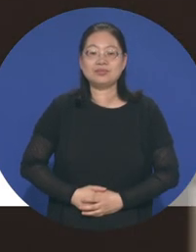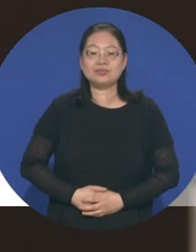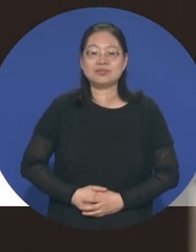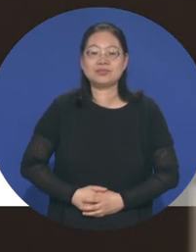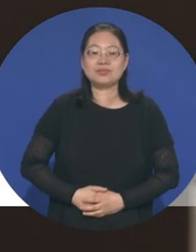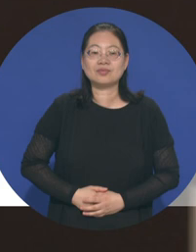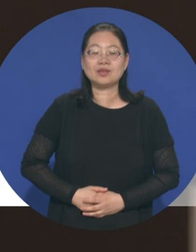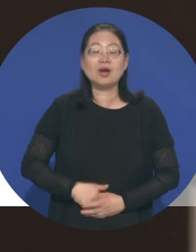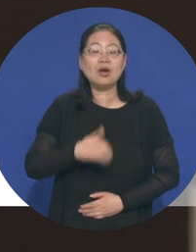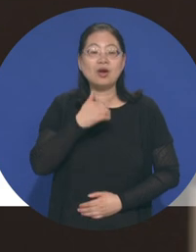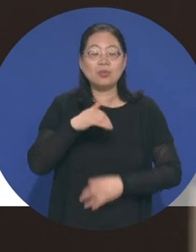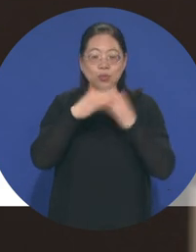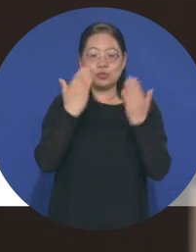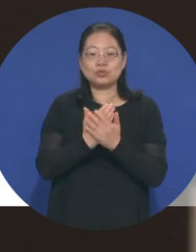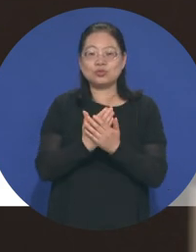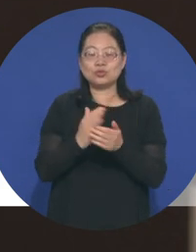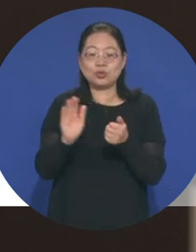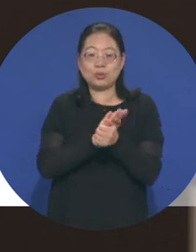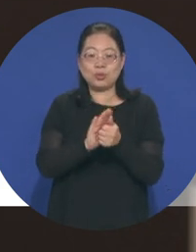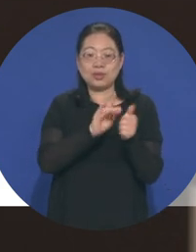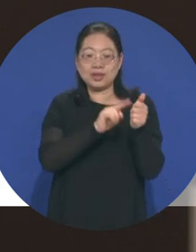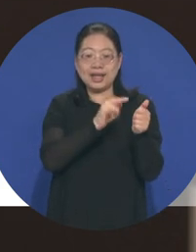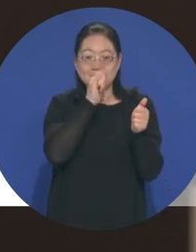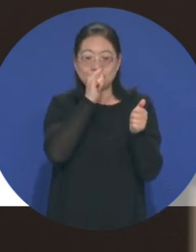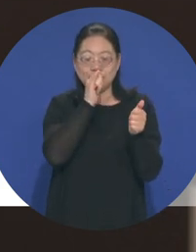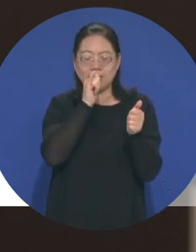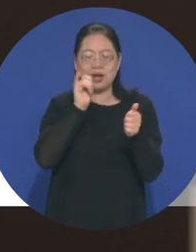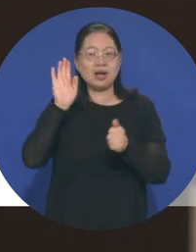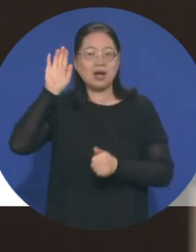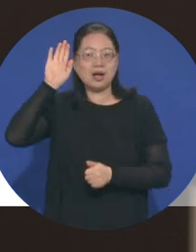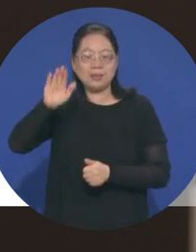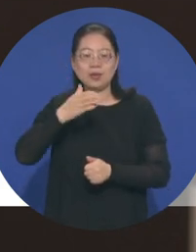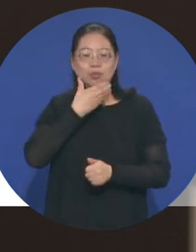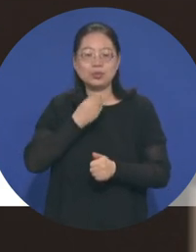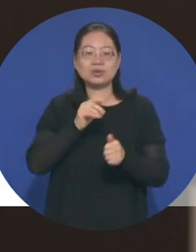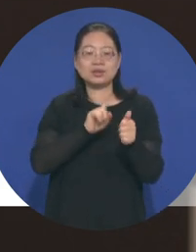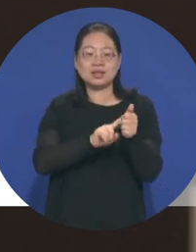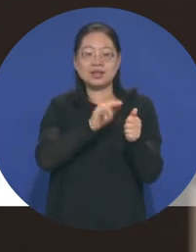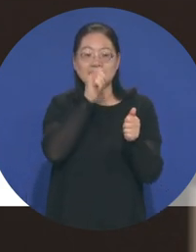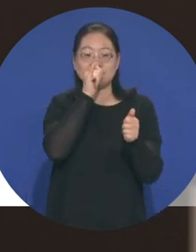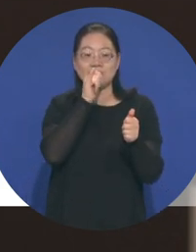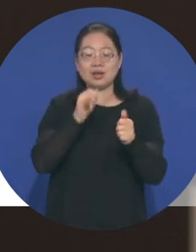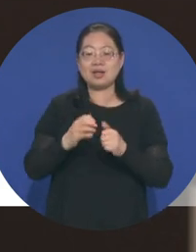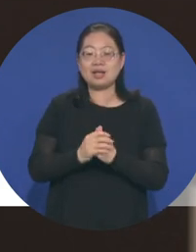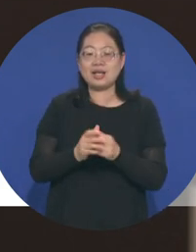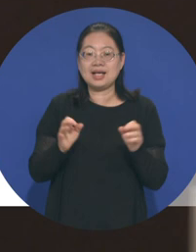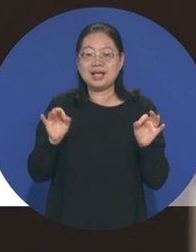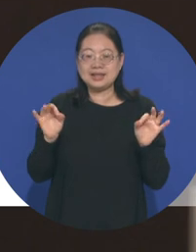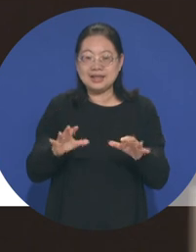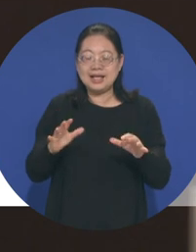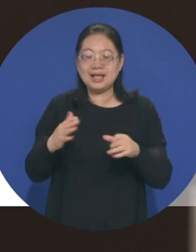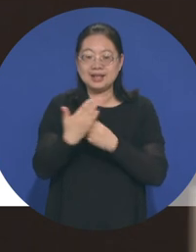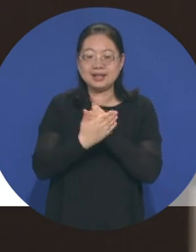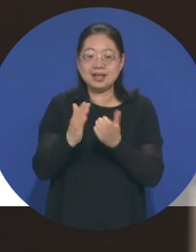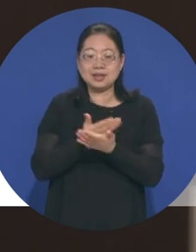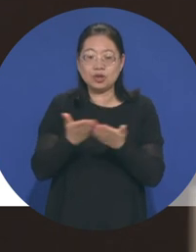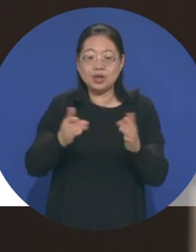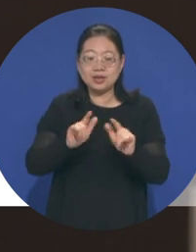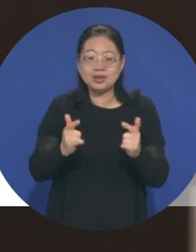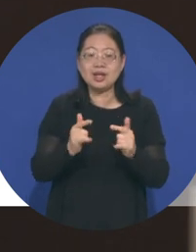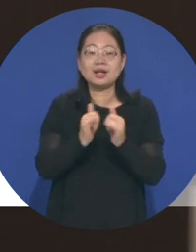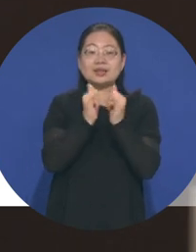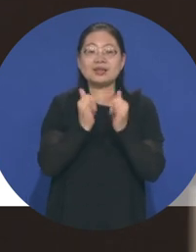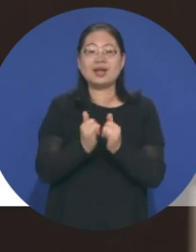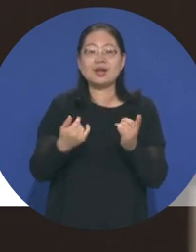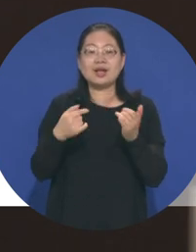누구나 다 돌봄의 대상이고 누구나 다 언젠간 복지의 대상이 될 거고 시혜적으로 베푸는 것이 아니라 우리 사회를 위한